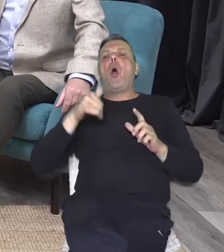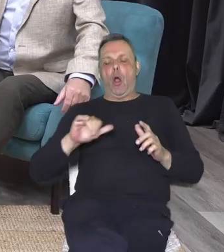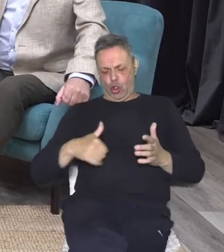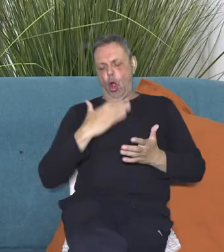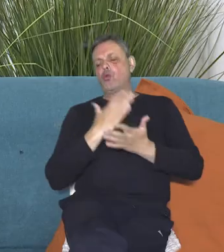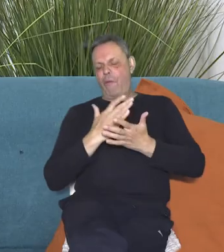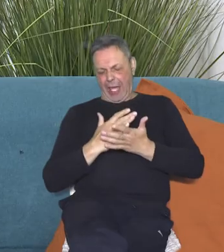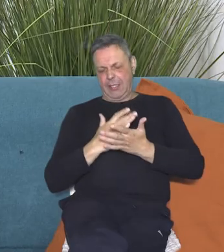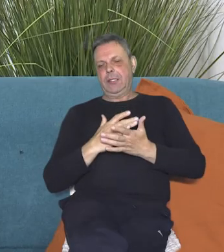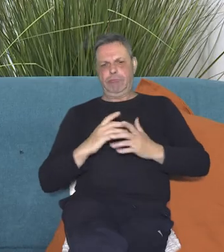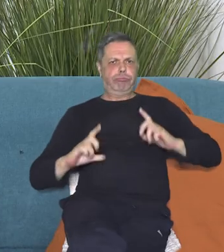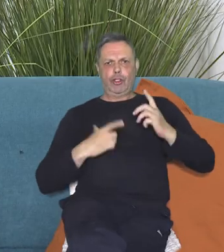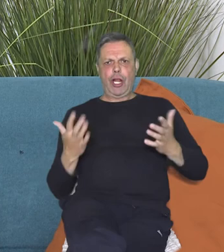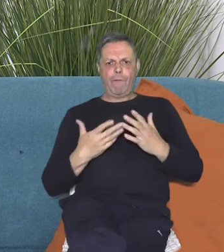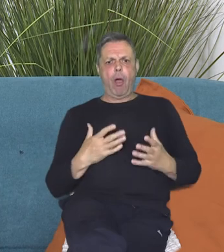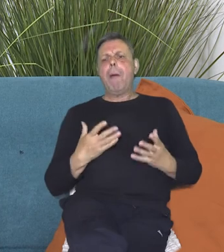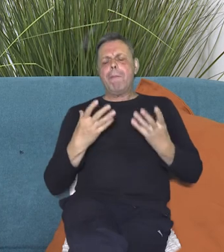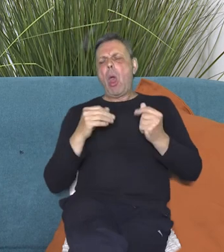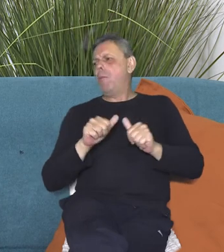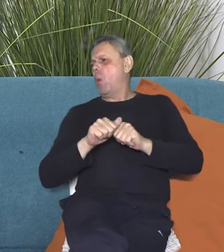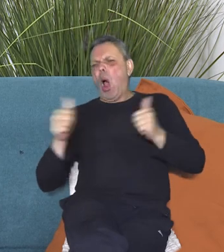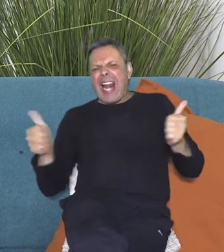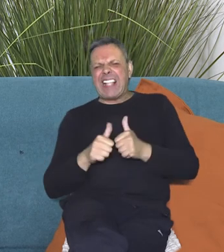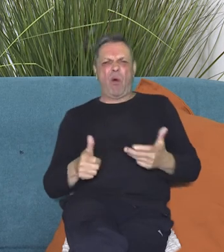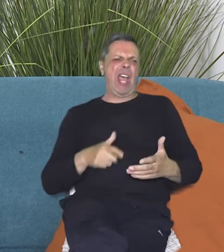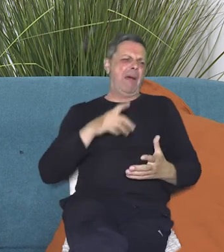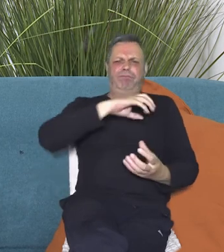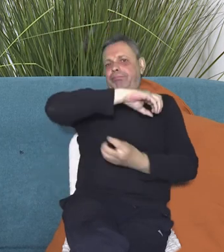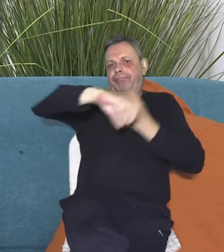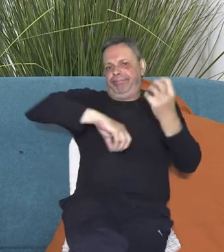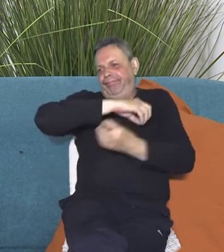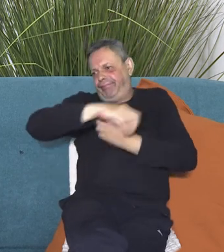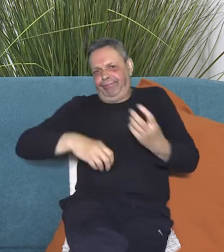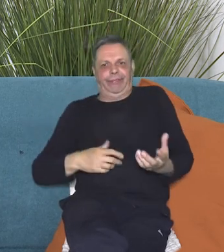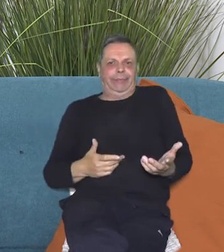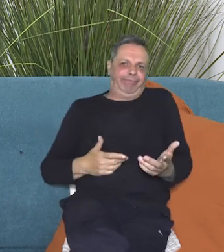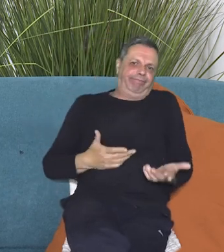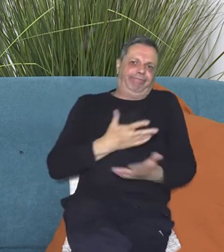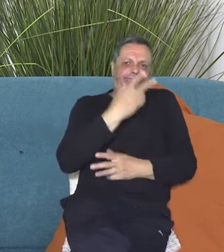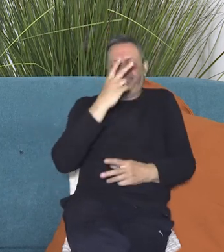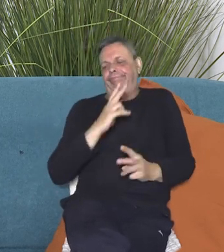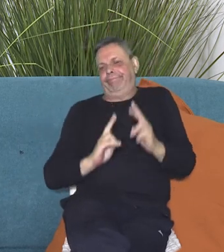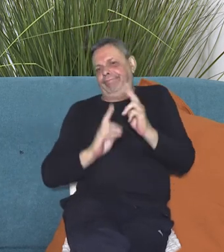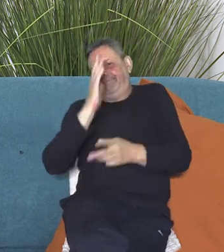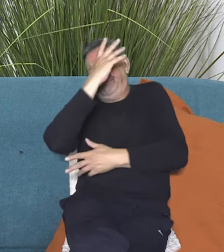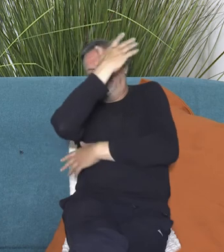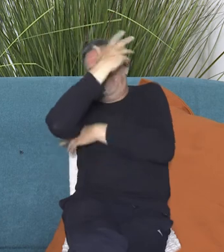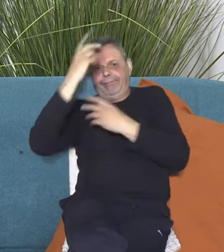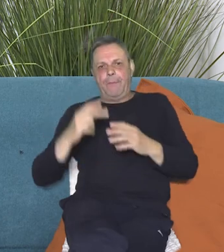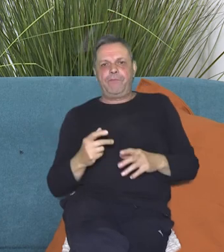Još uvijek? Pa jesu, da. Bilo je puno tih razvoda koje čega isto i tamo. Čudnih nekih situacija, ajmo